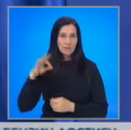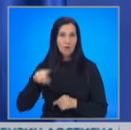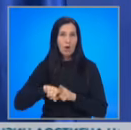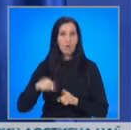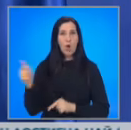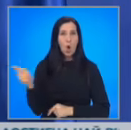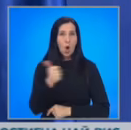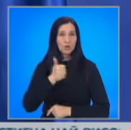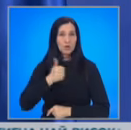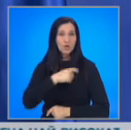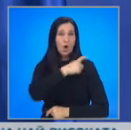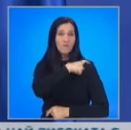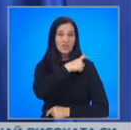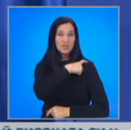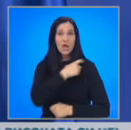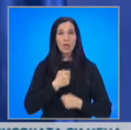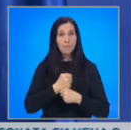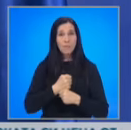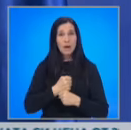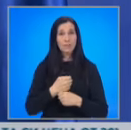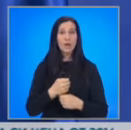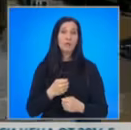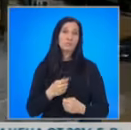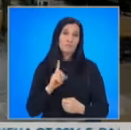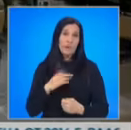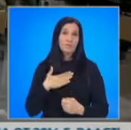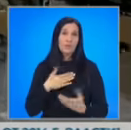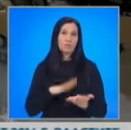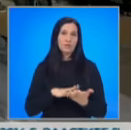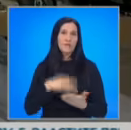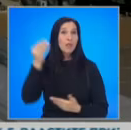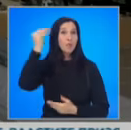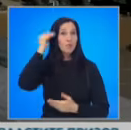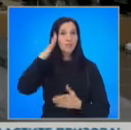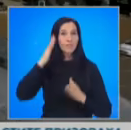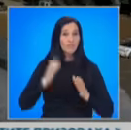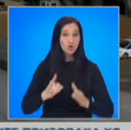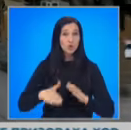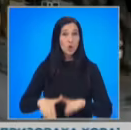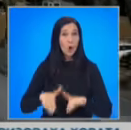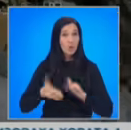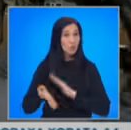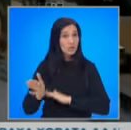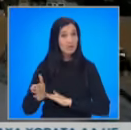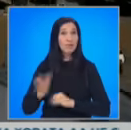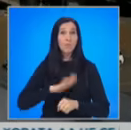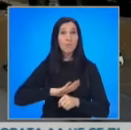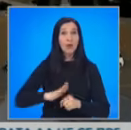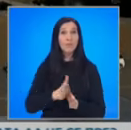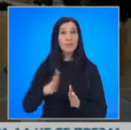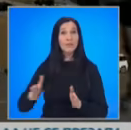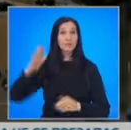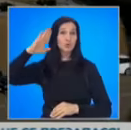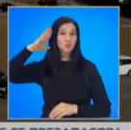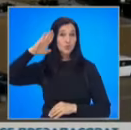отличен офицер и дипломат заслужава поздравление. Напомни, че правителството му си отива след пълен мандат и че служебното правителство е